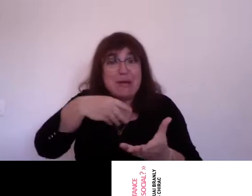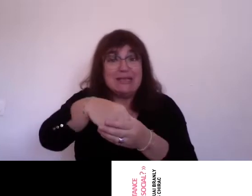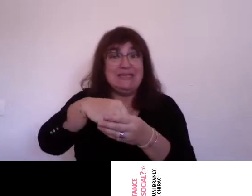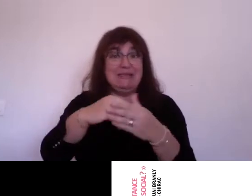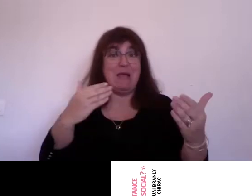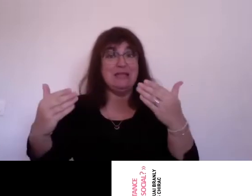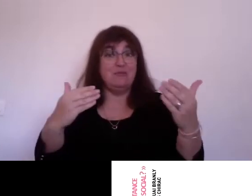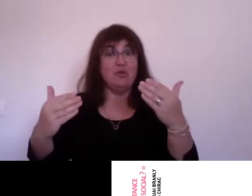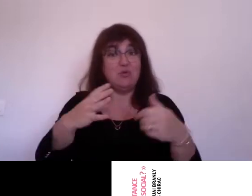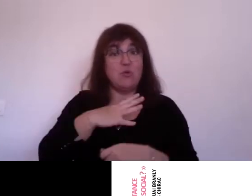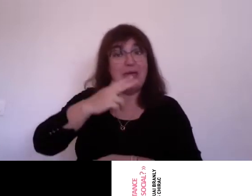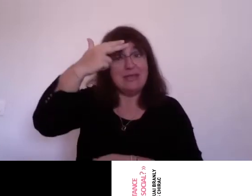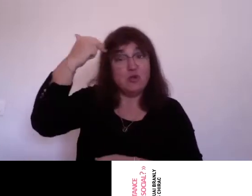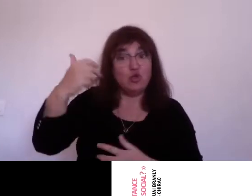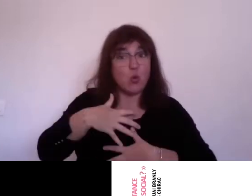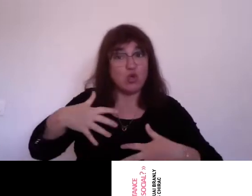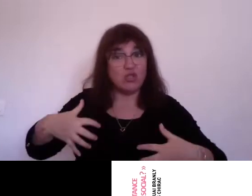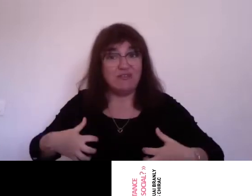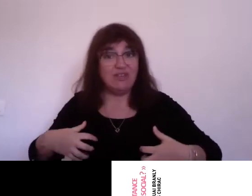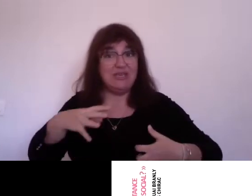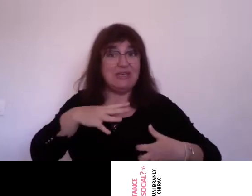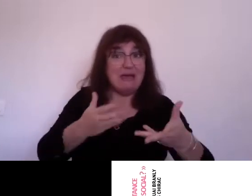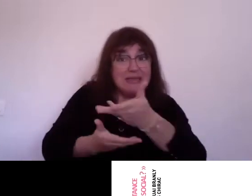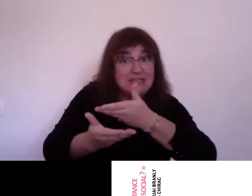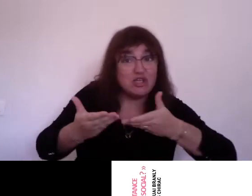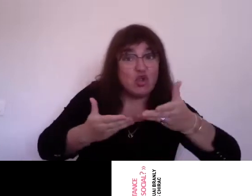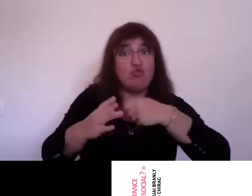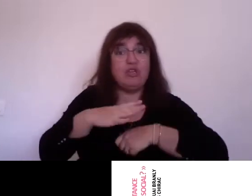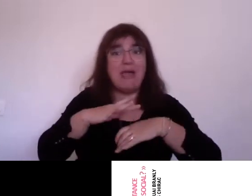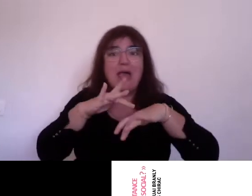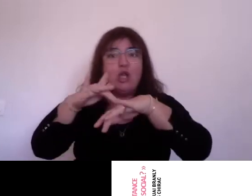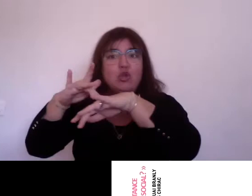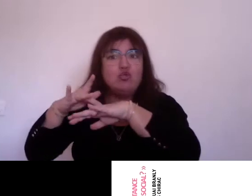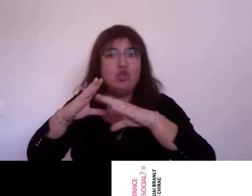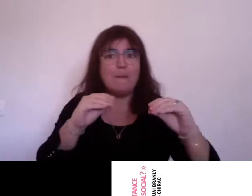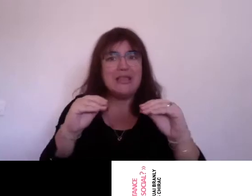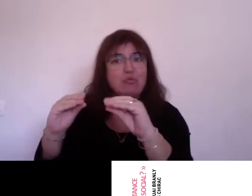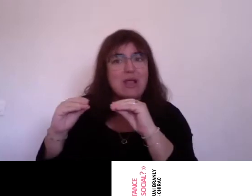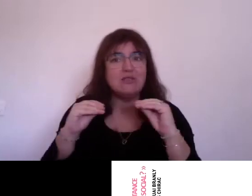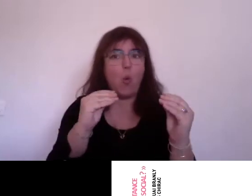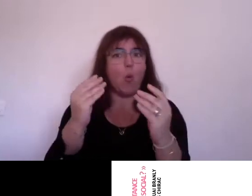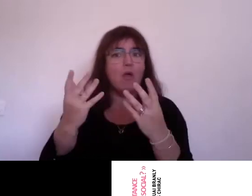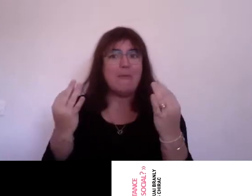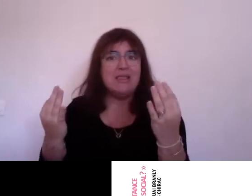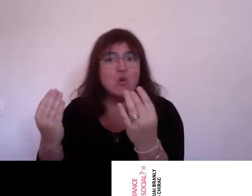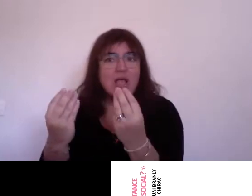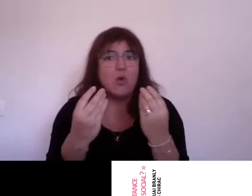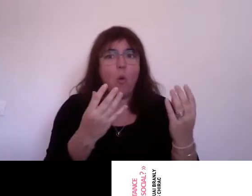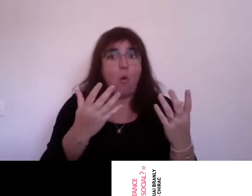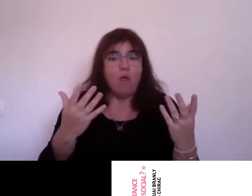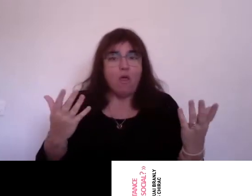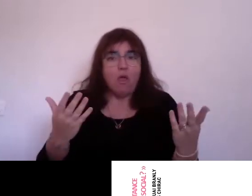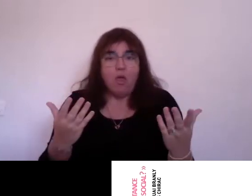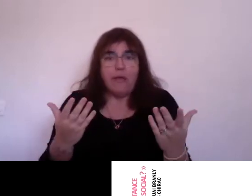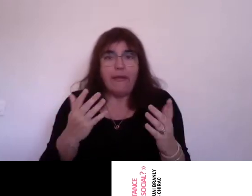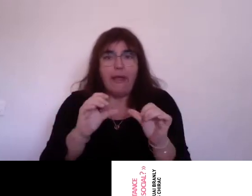scientifiques en interagissant avec les éléments, en manipulant les éléments, etc. Donc il y a toutes ces questions-là qui se sont posées. Et donc,